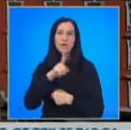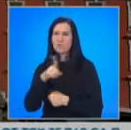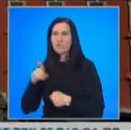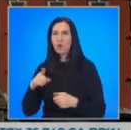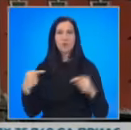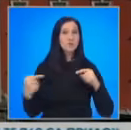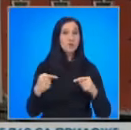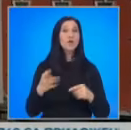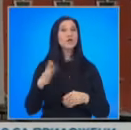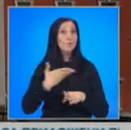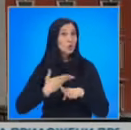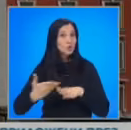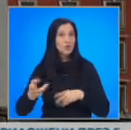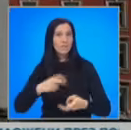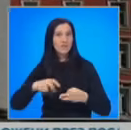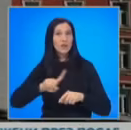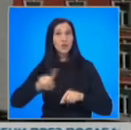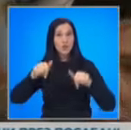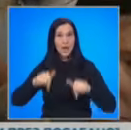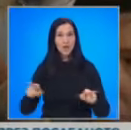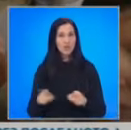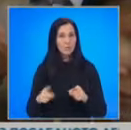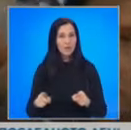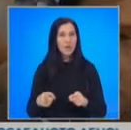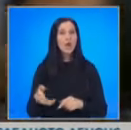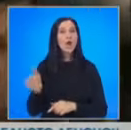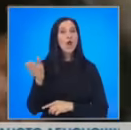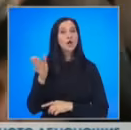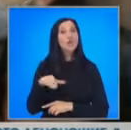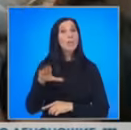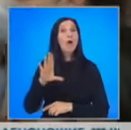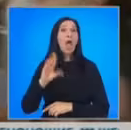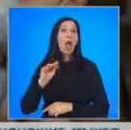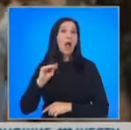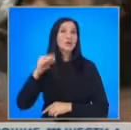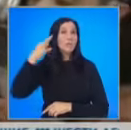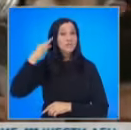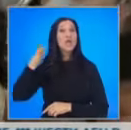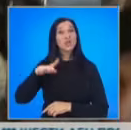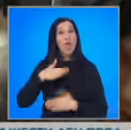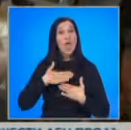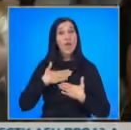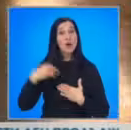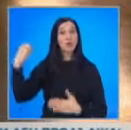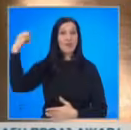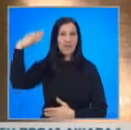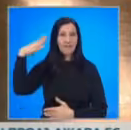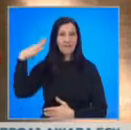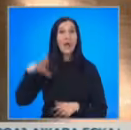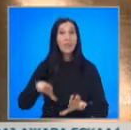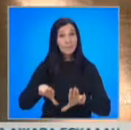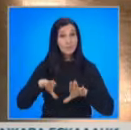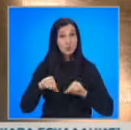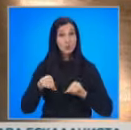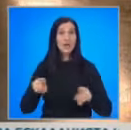оспорва. А ще продължи ли проверката на досегашното управление? Що ме казал президента, ще има осветляване.